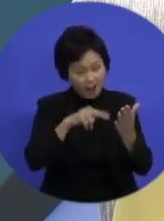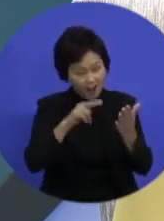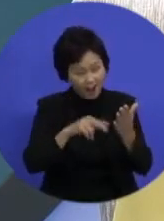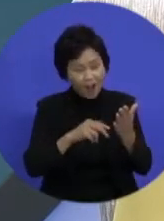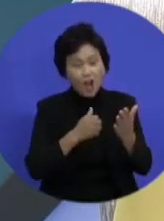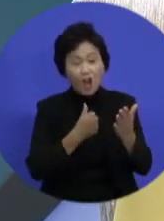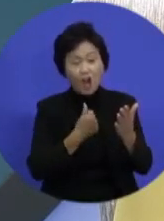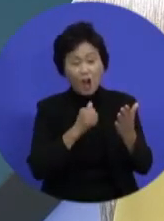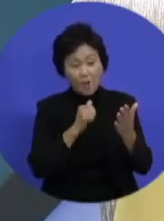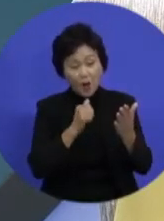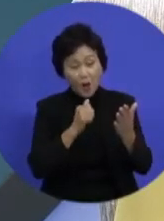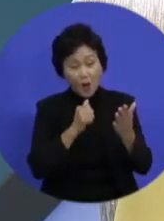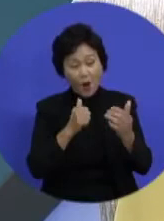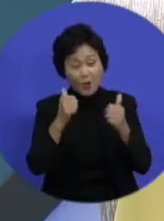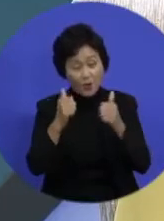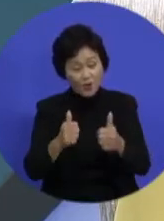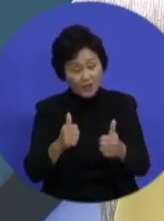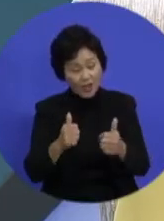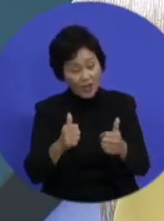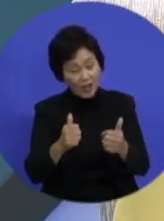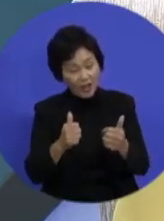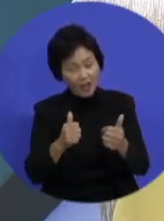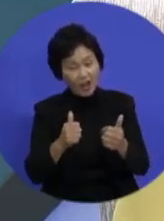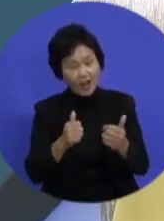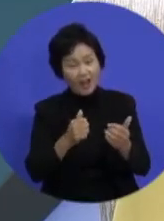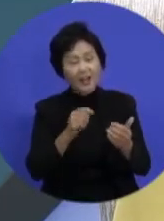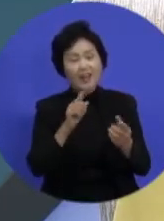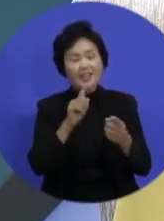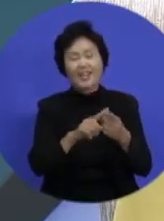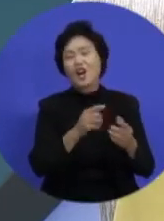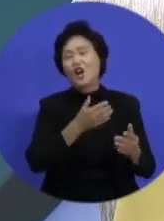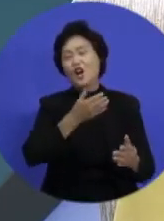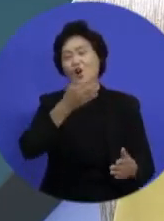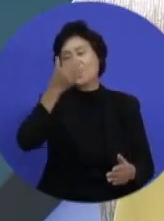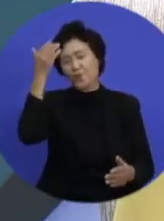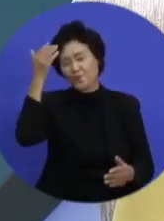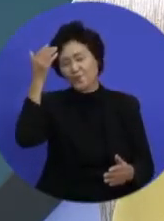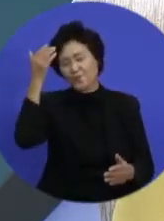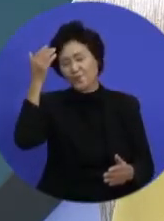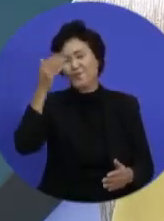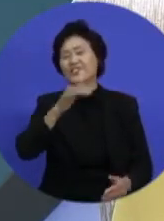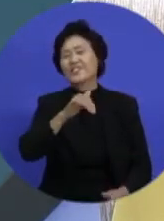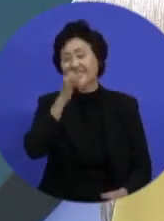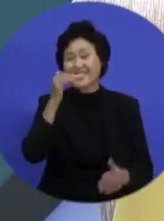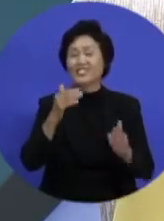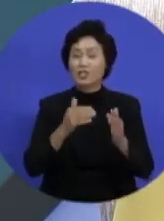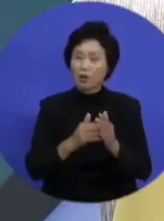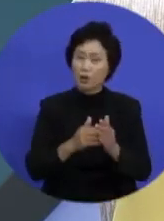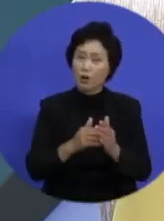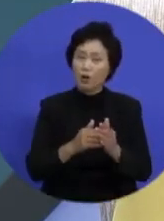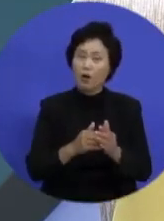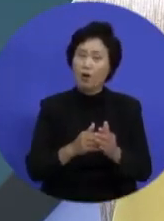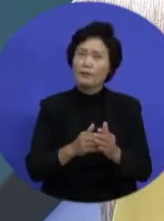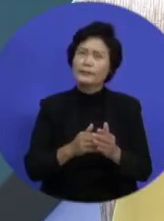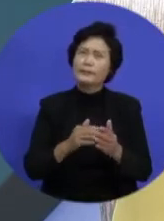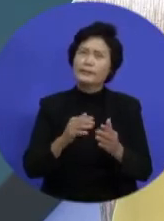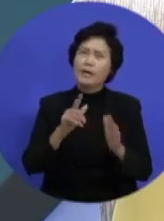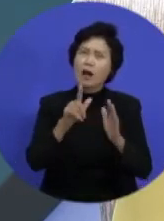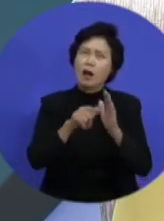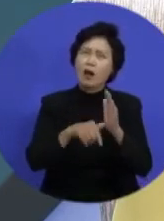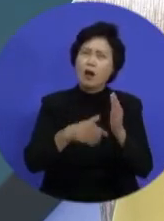관련된 책을 읽고 법이라는 거에 관심이 생기면서 나는 변호사가 돼야겠다라는 걸 생각을 했어요.